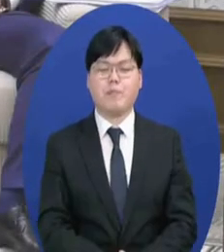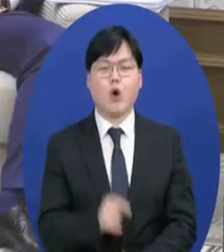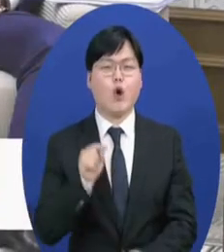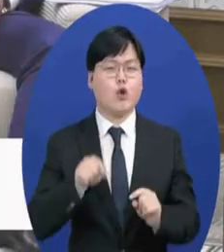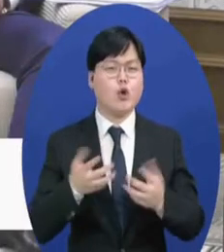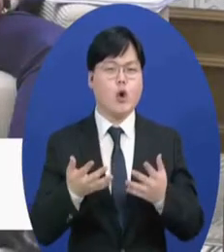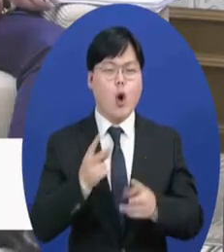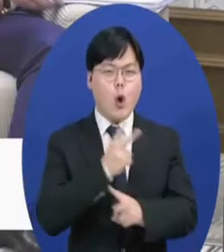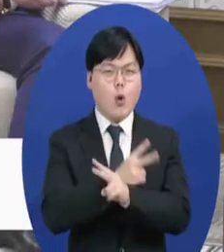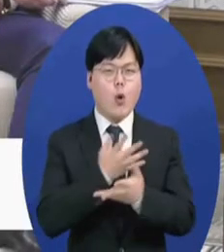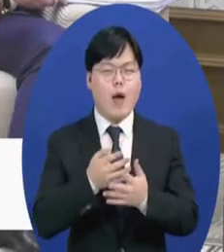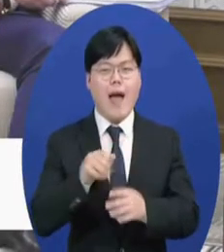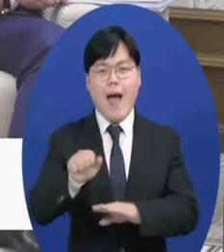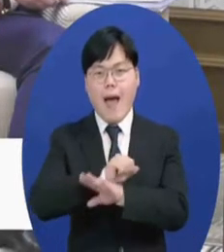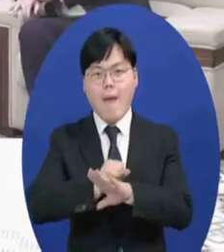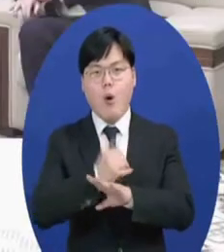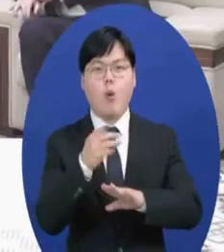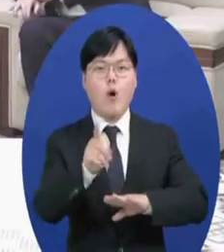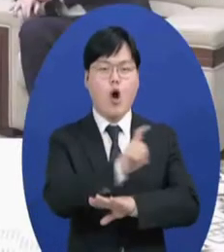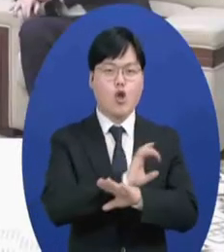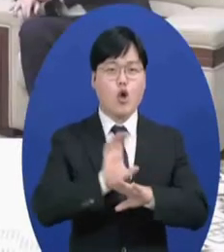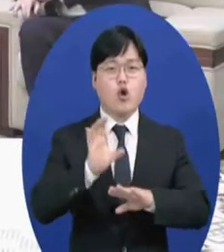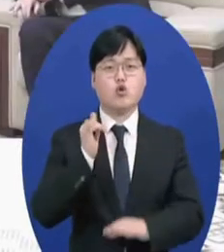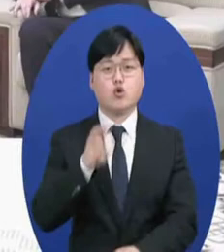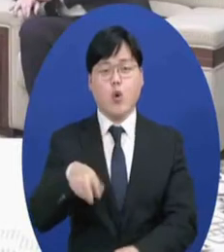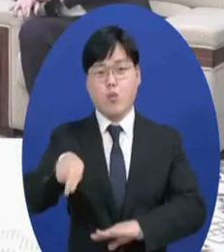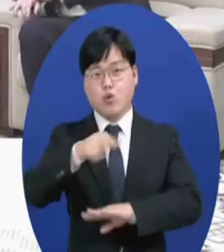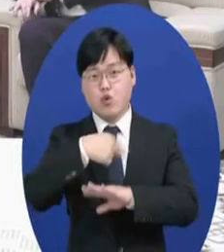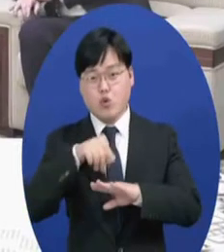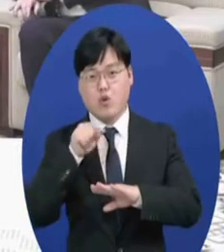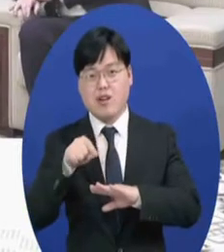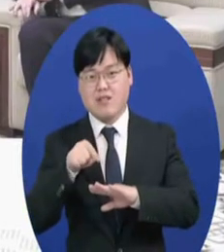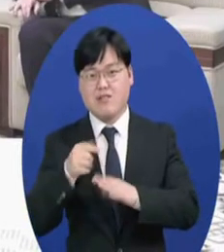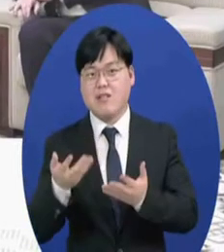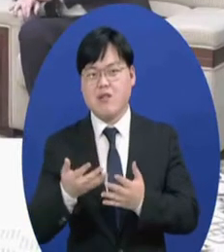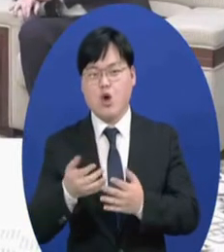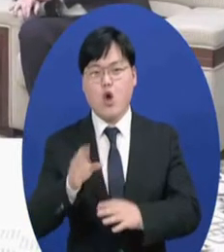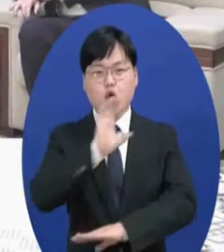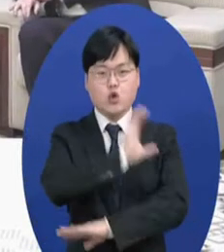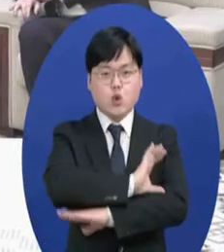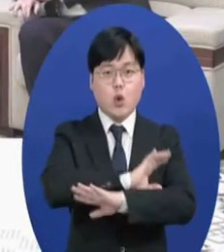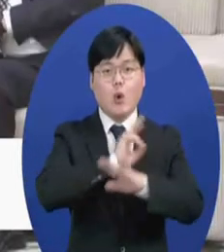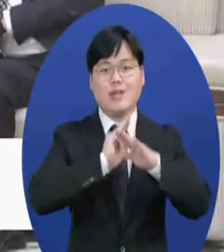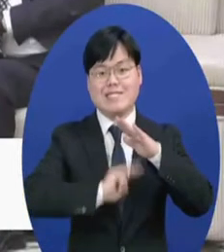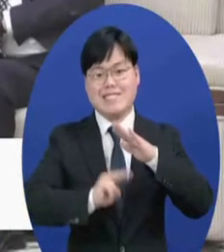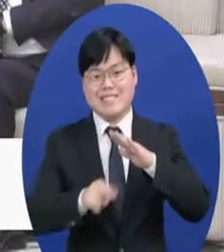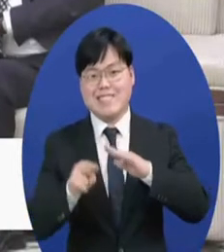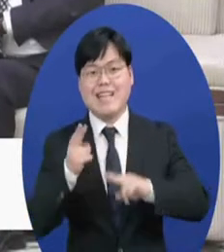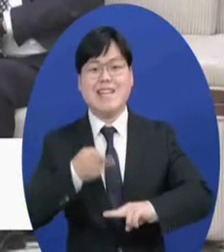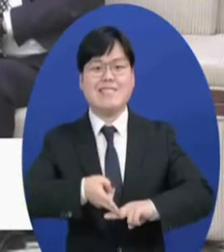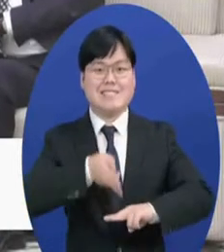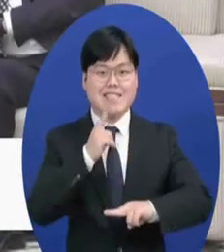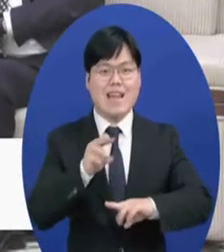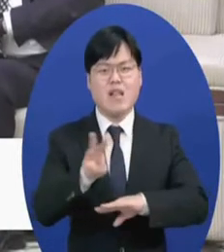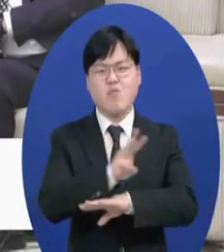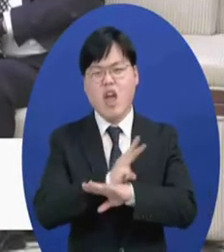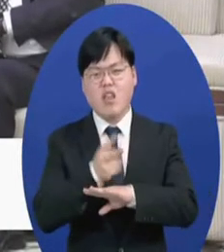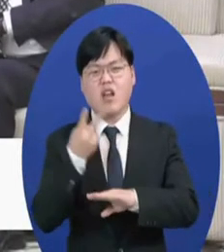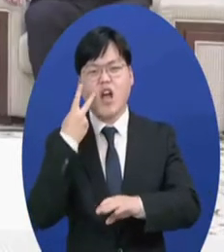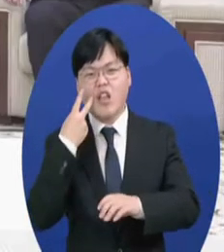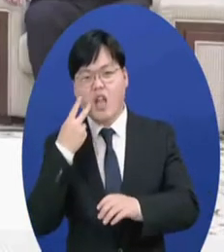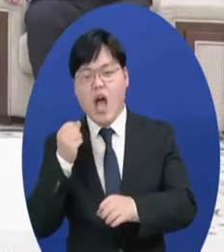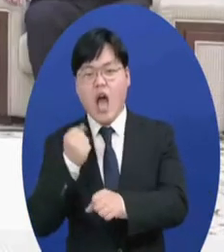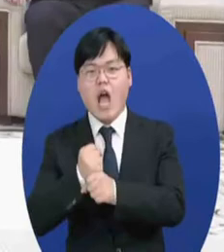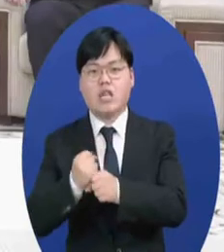За өнөөдөр хэрэгжиж байгаа хуулиар аймаг нийслэл сум дүүргийн засаг дарга нар тухайн нутаг дэвсгэрийнхээ сургууль цэцэрлэгийн захирал эрхлэгч нарыг